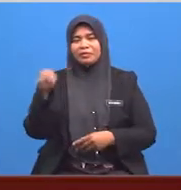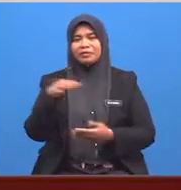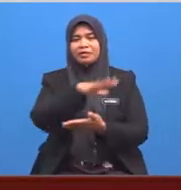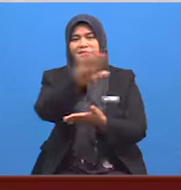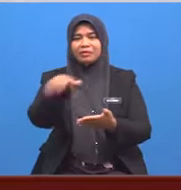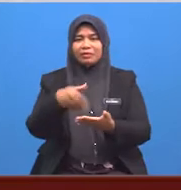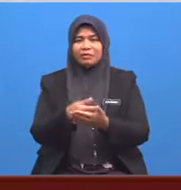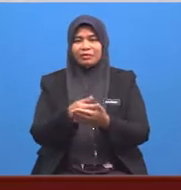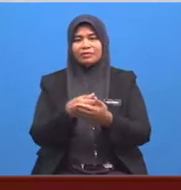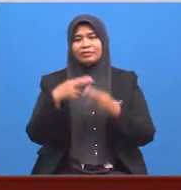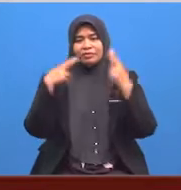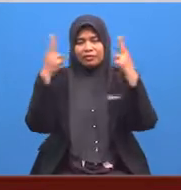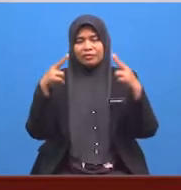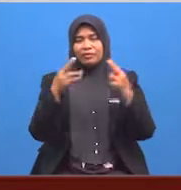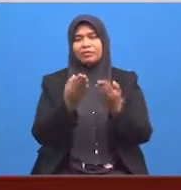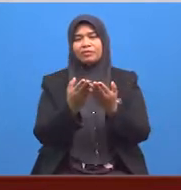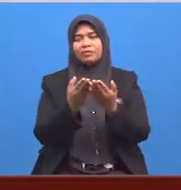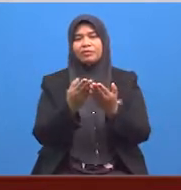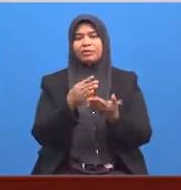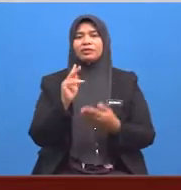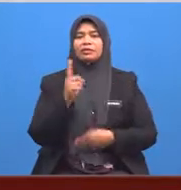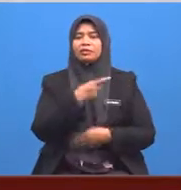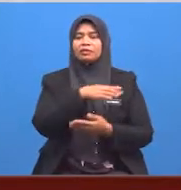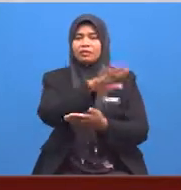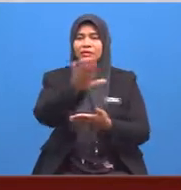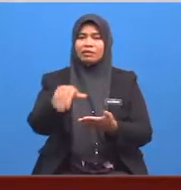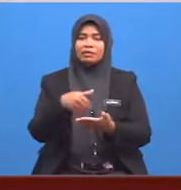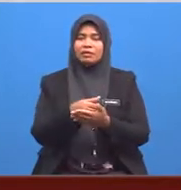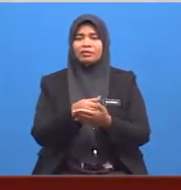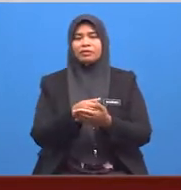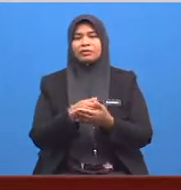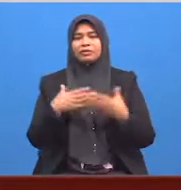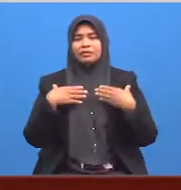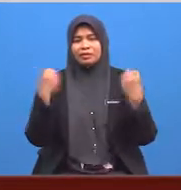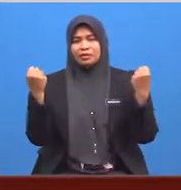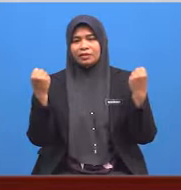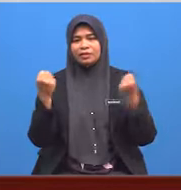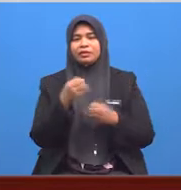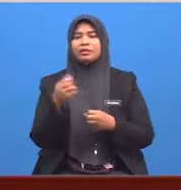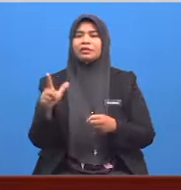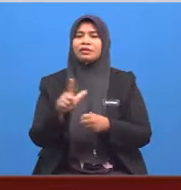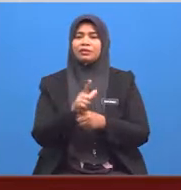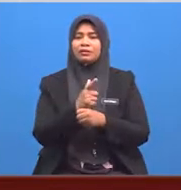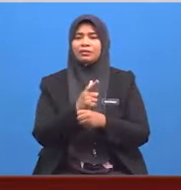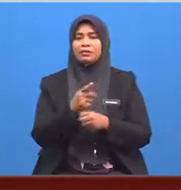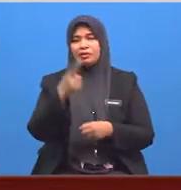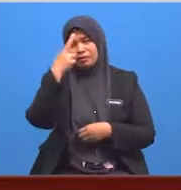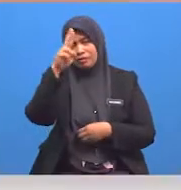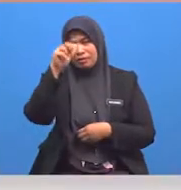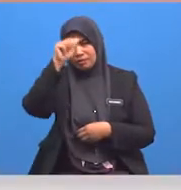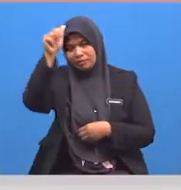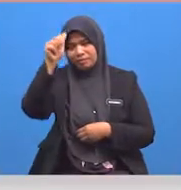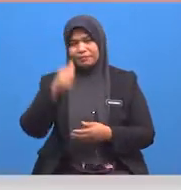selesai Doakan kita semua beroleh nikmat kesehatan dan sentiasa dilimpahi rahmat Allah subhanahu wa